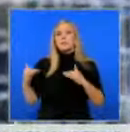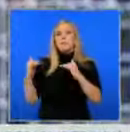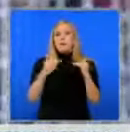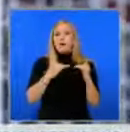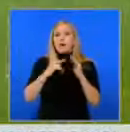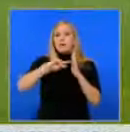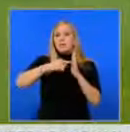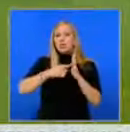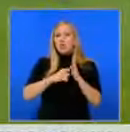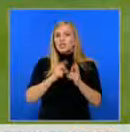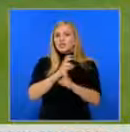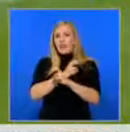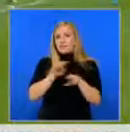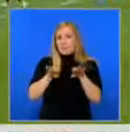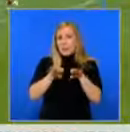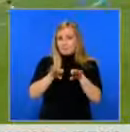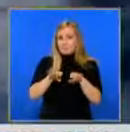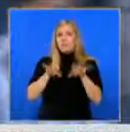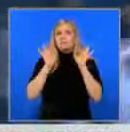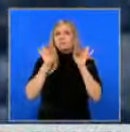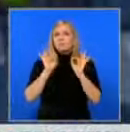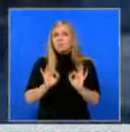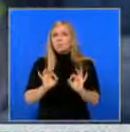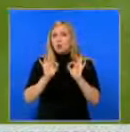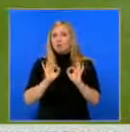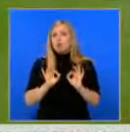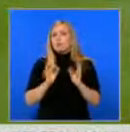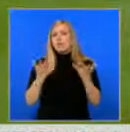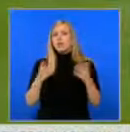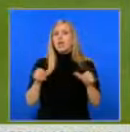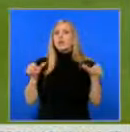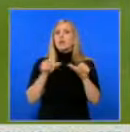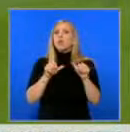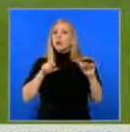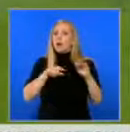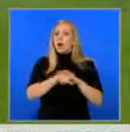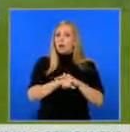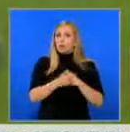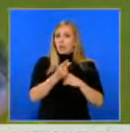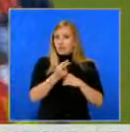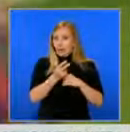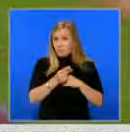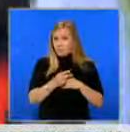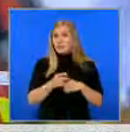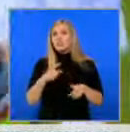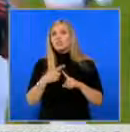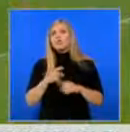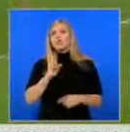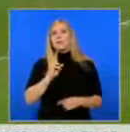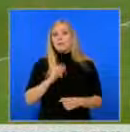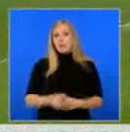австрия по 13 точни за червените дяволи бяха лукаку на два пъти както и вертонген тсар и кетер